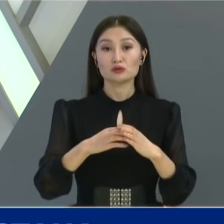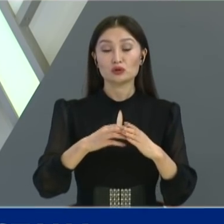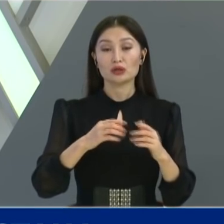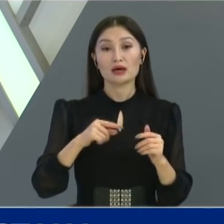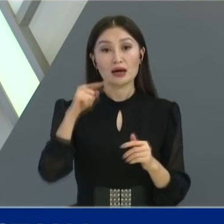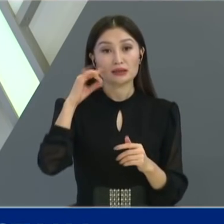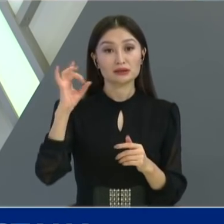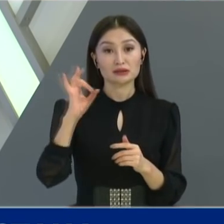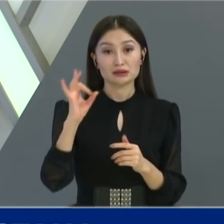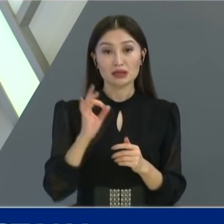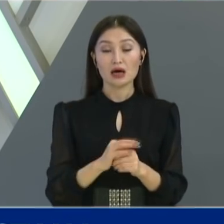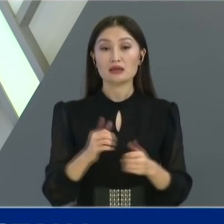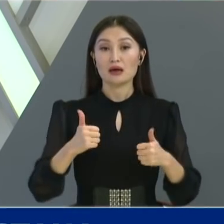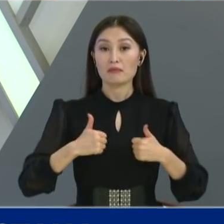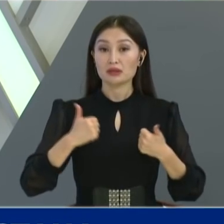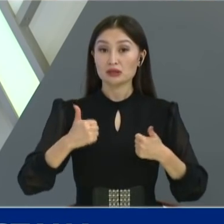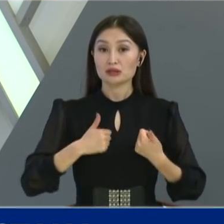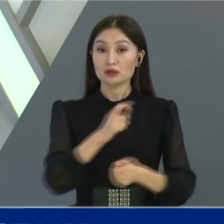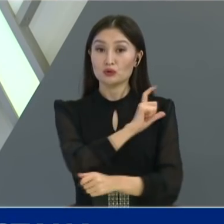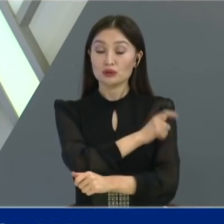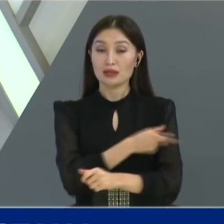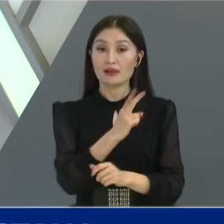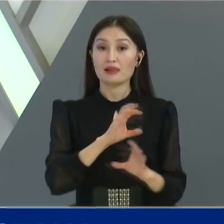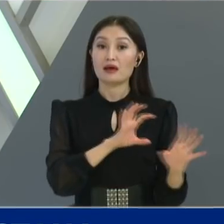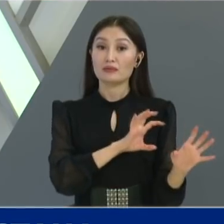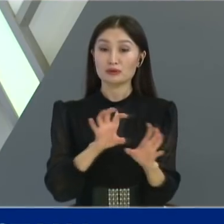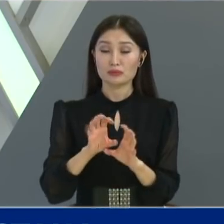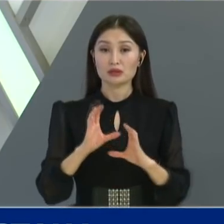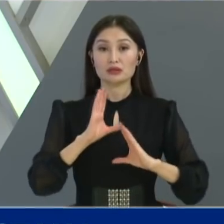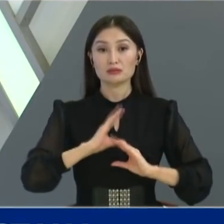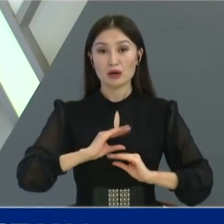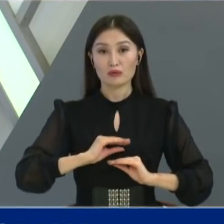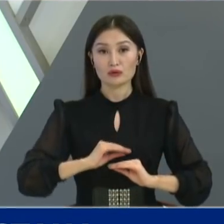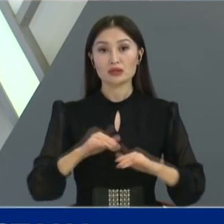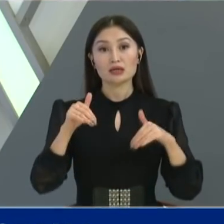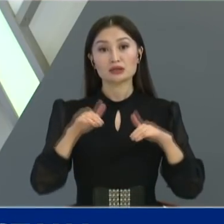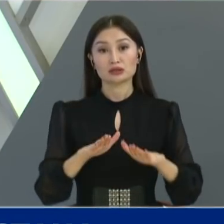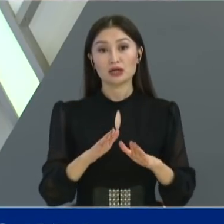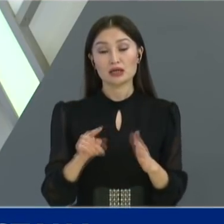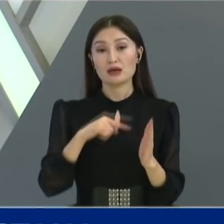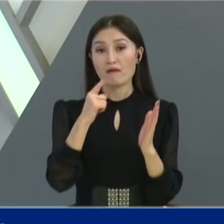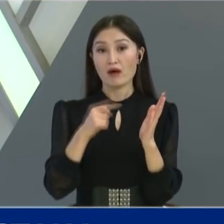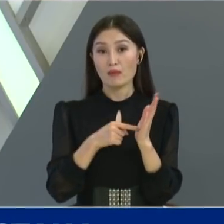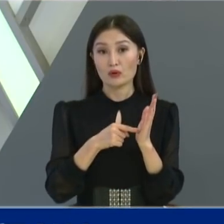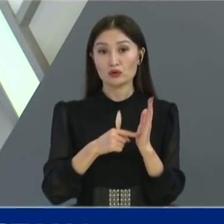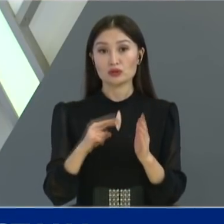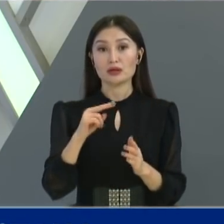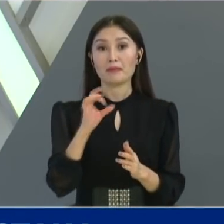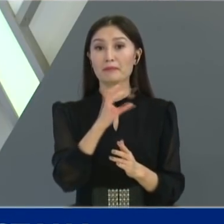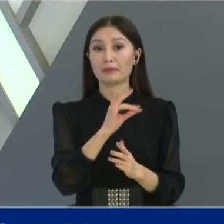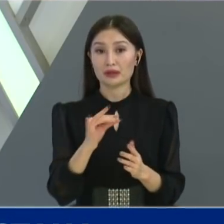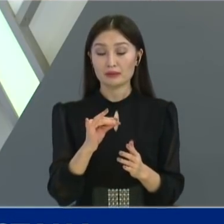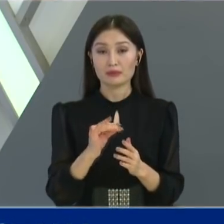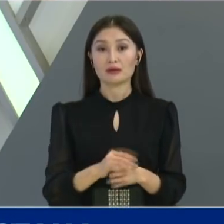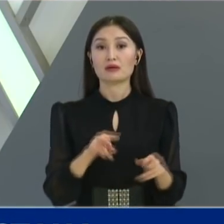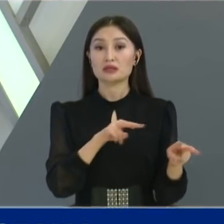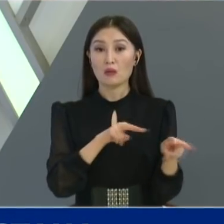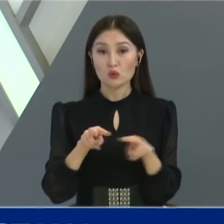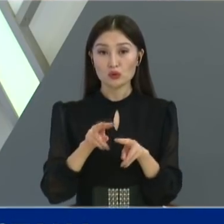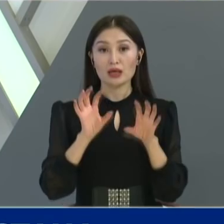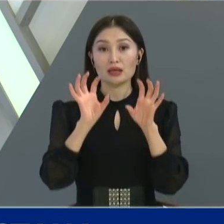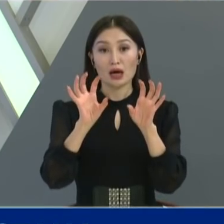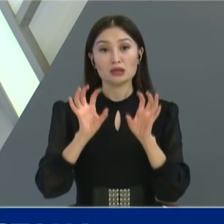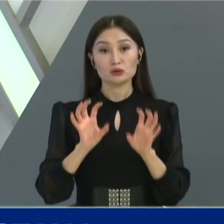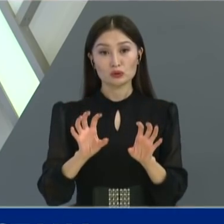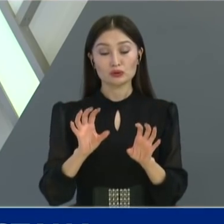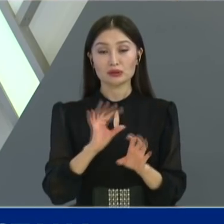Кыргызстана приложат необходимые усилия для обеспечения мира и спокойствия, решения возникших вопросов при непременном соблюдении